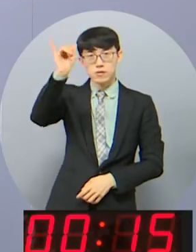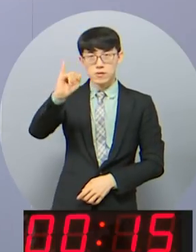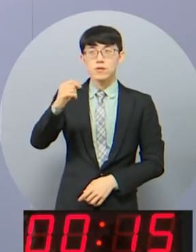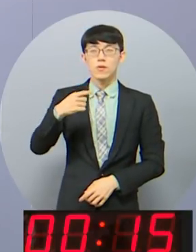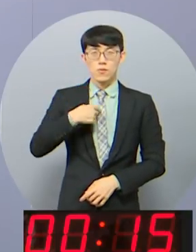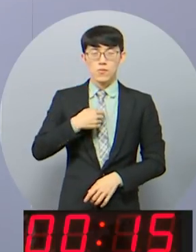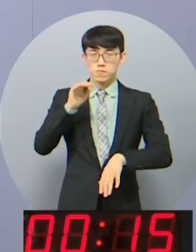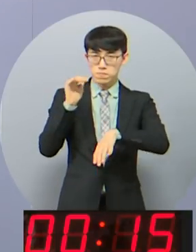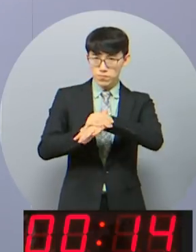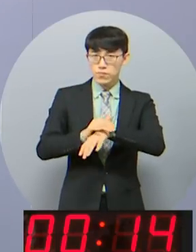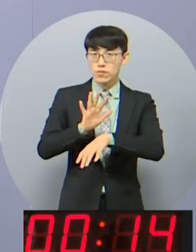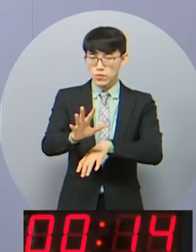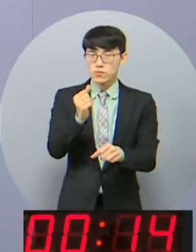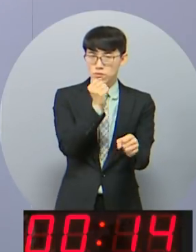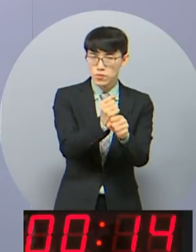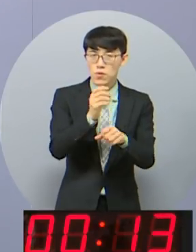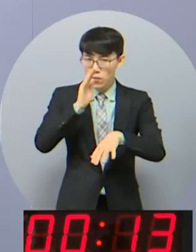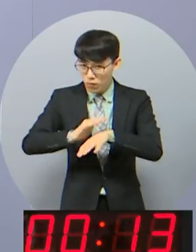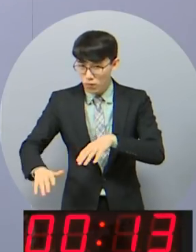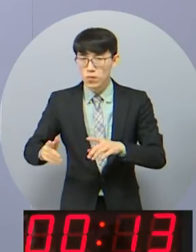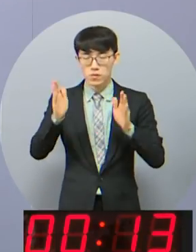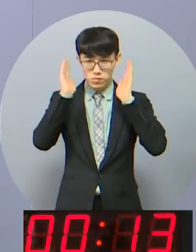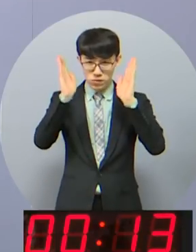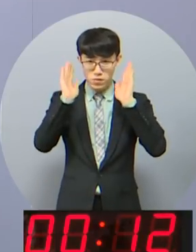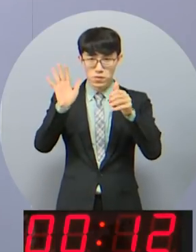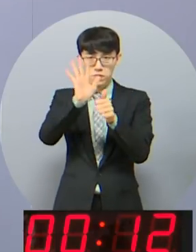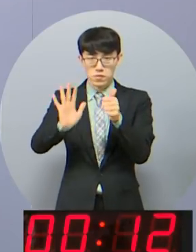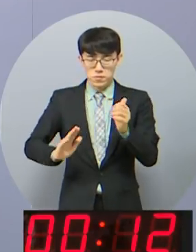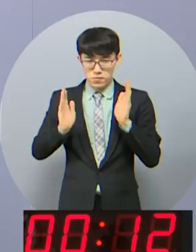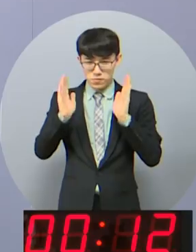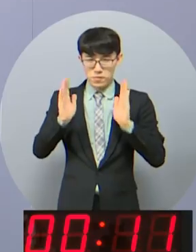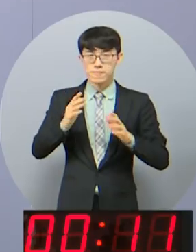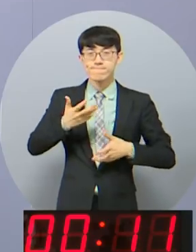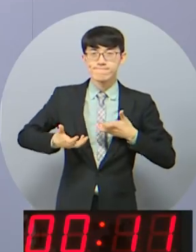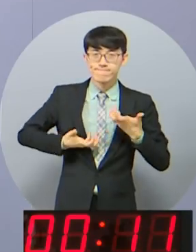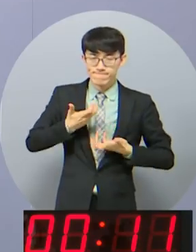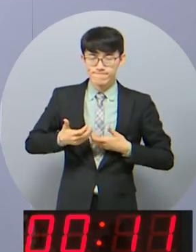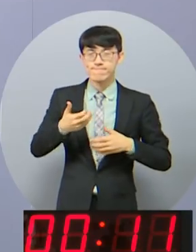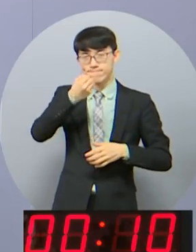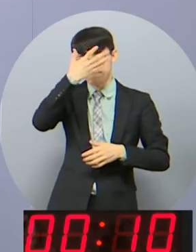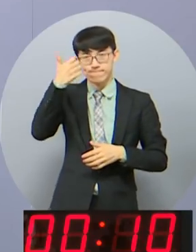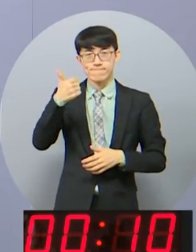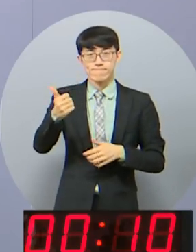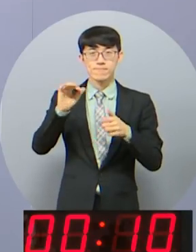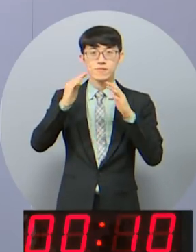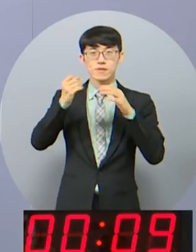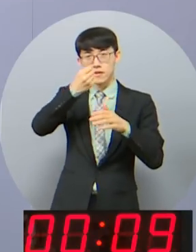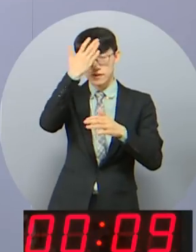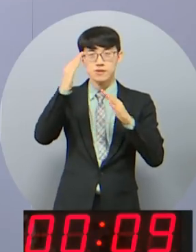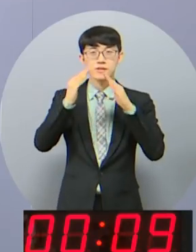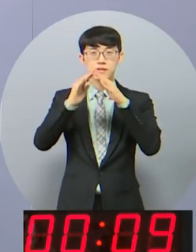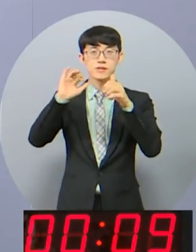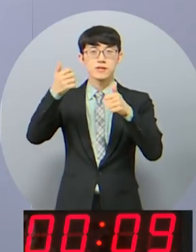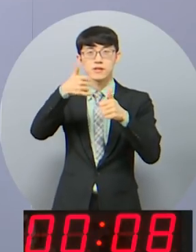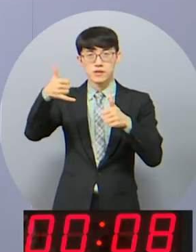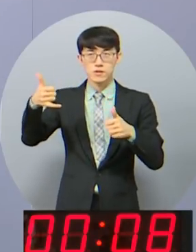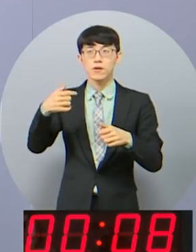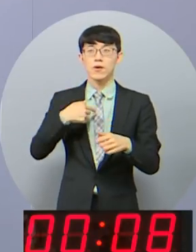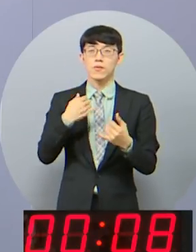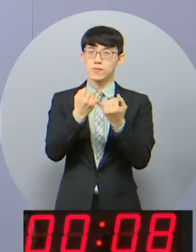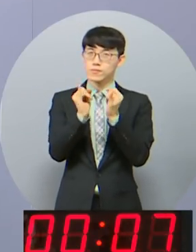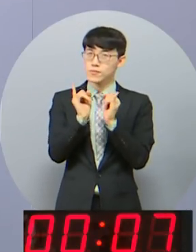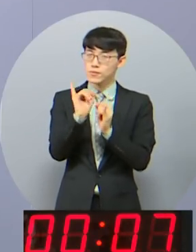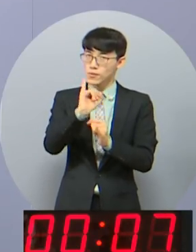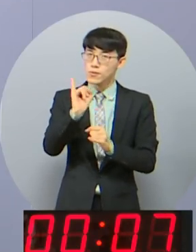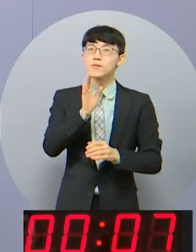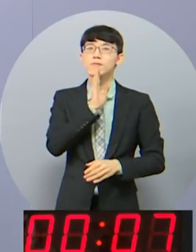有能力、会做事、有专业、有态度、诚恳的好青年、好议员、年轻议员，也是一位女性议员，